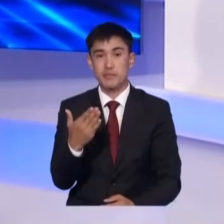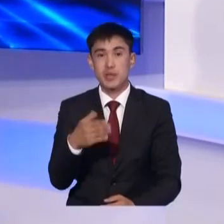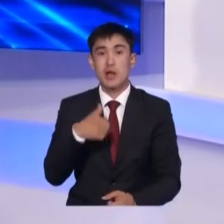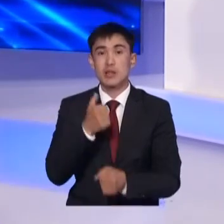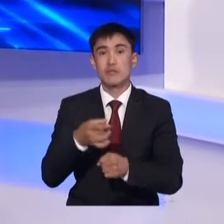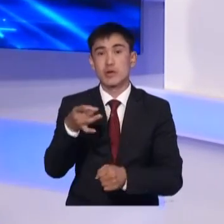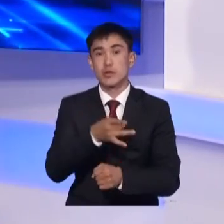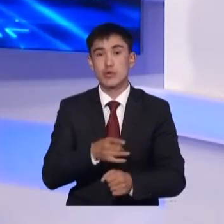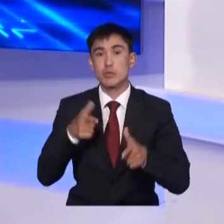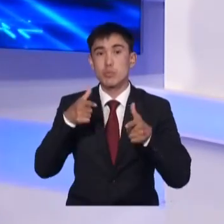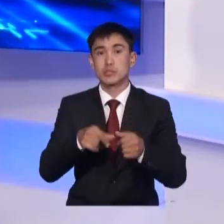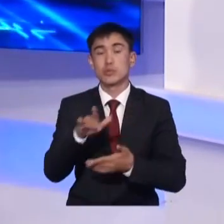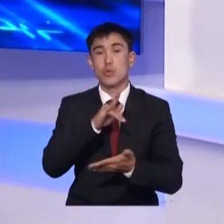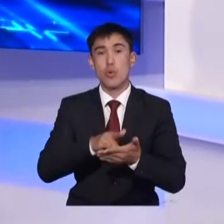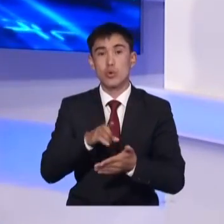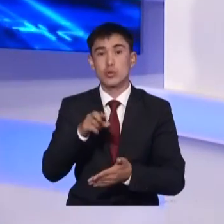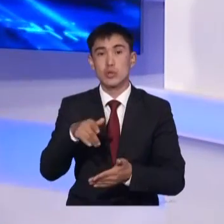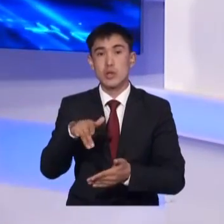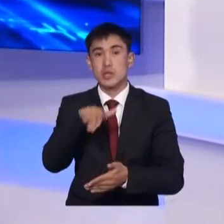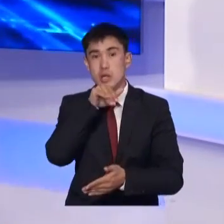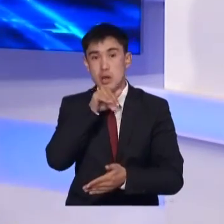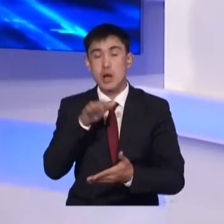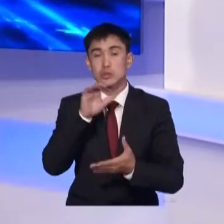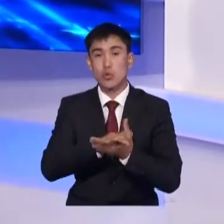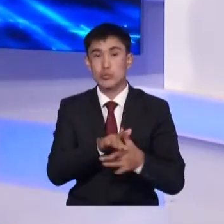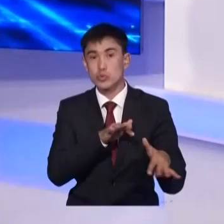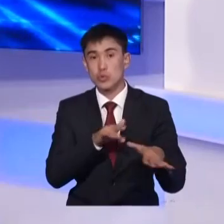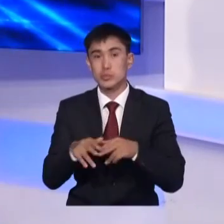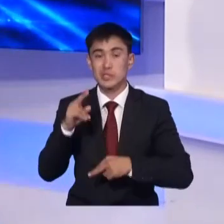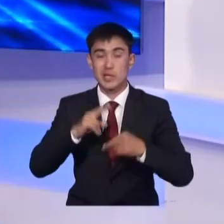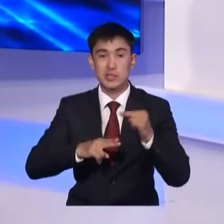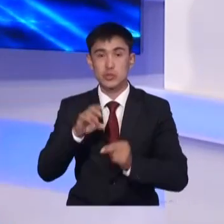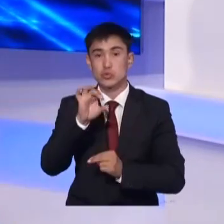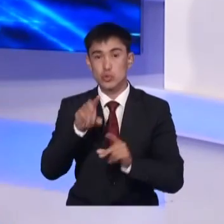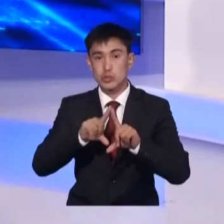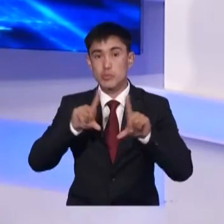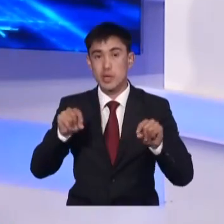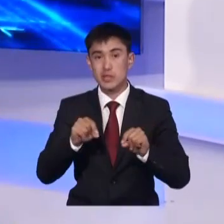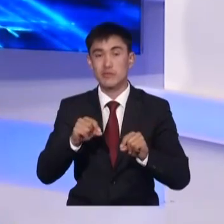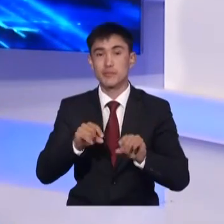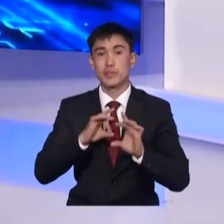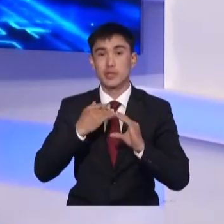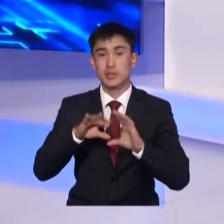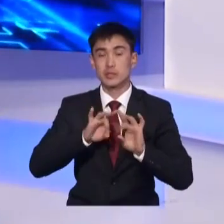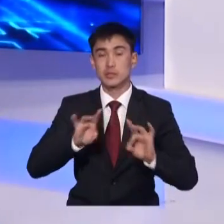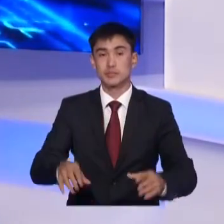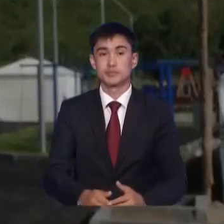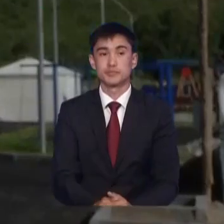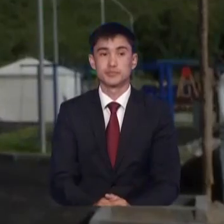сабаеву глава региона посетил город Горняков и ознакомился с ходом строительства социальных объектов